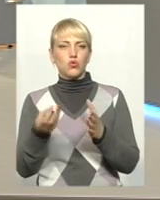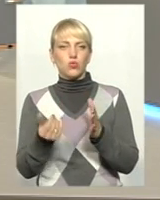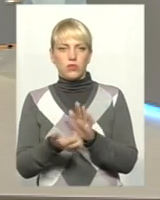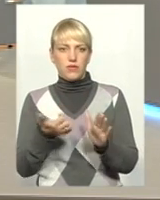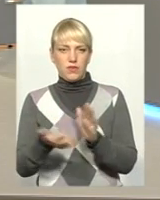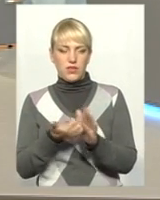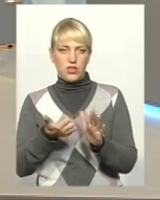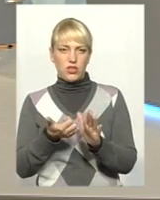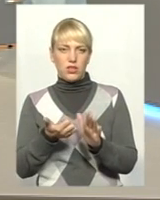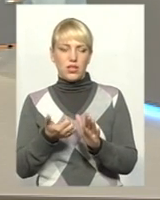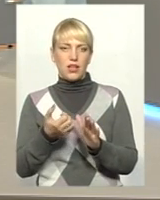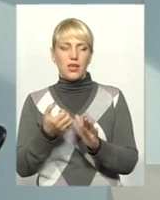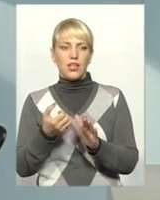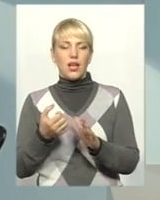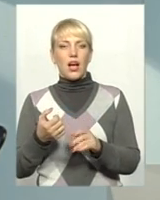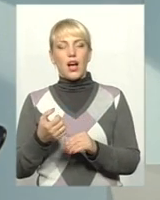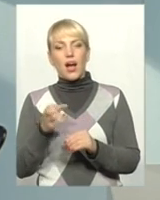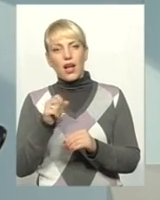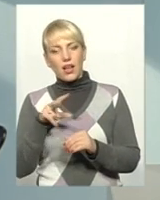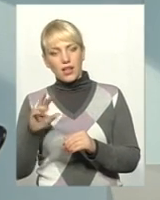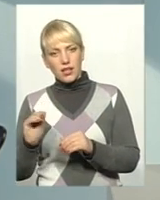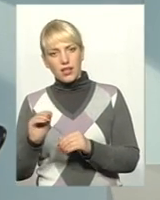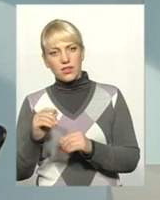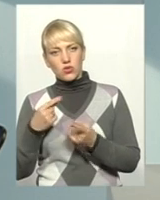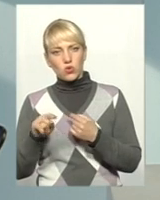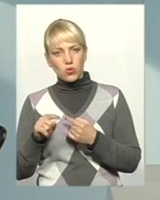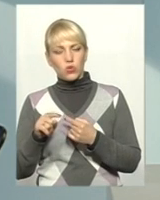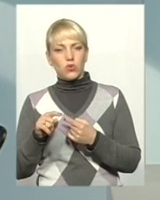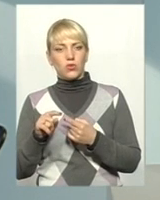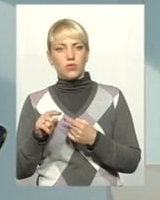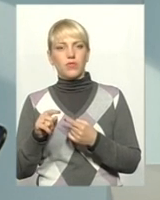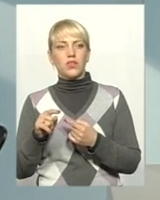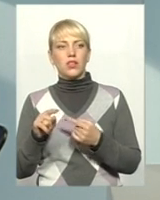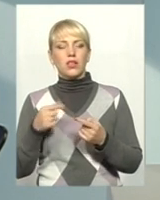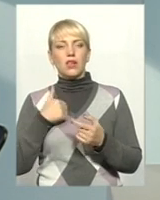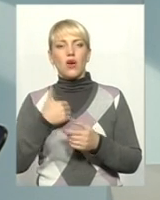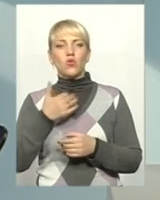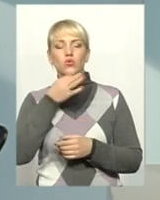вистачає. Ну і з другої сторони, я хочу вам сказати, що